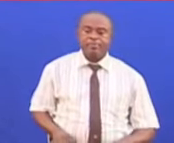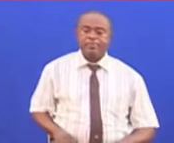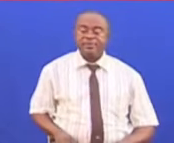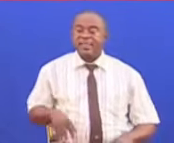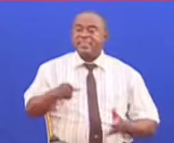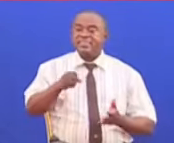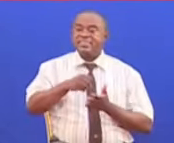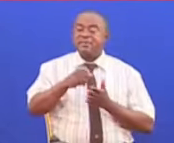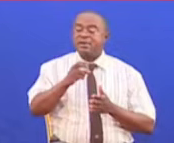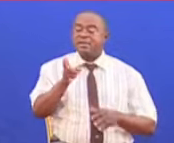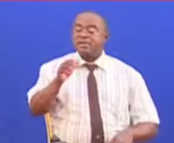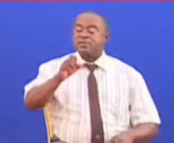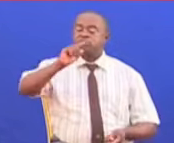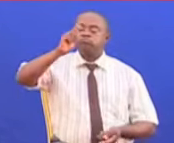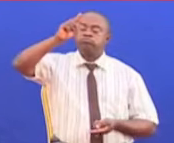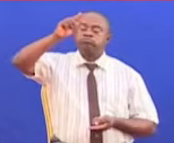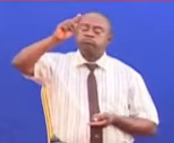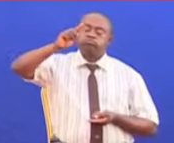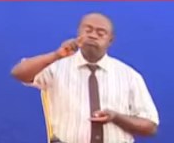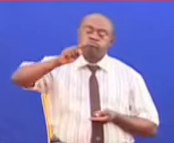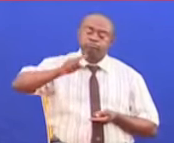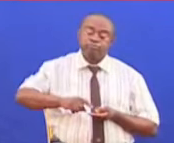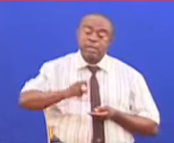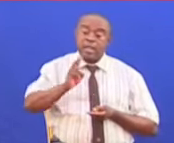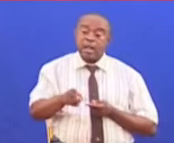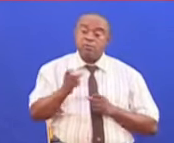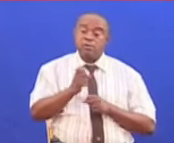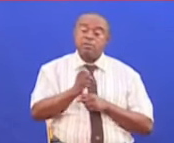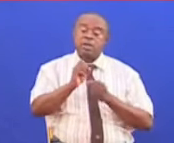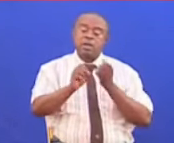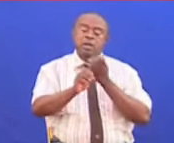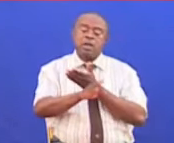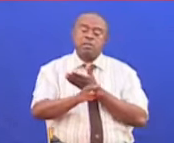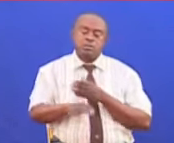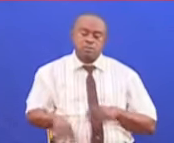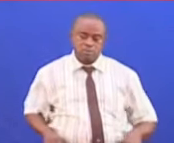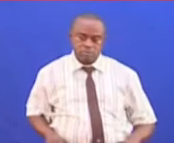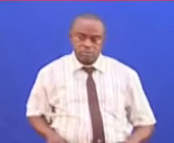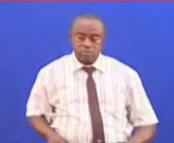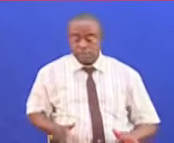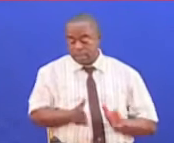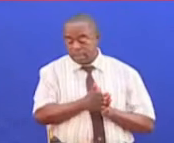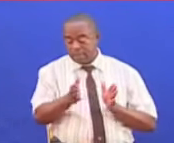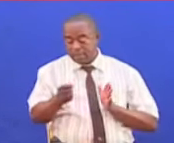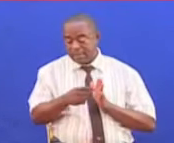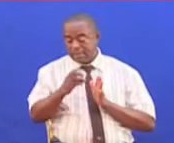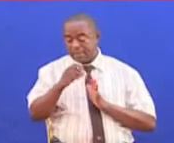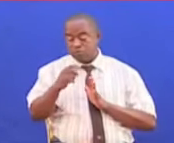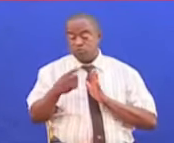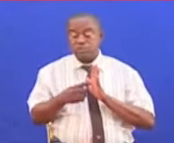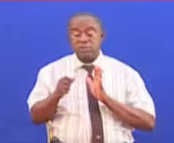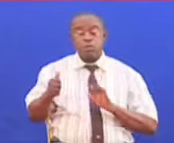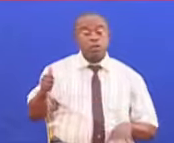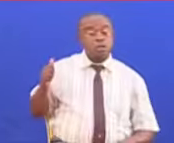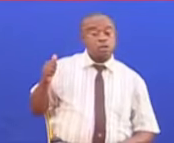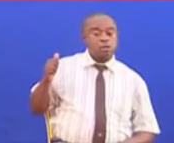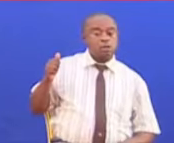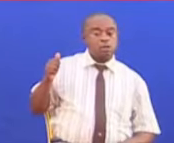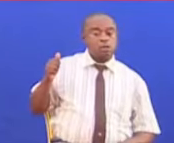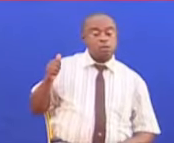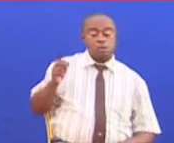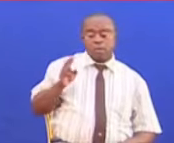hii kun asaba halm shau ku nelea kup hasa ambo hadi tare 30 juni 2023 halm